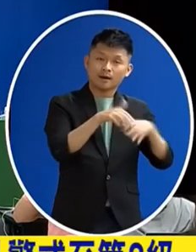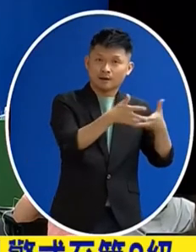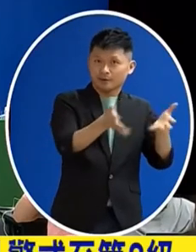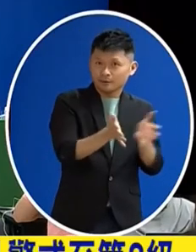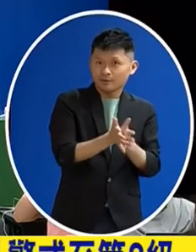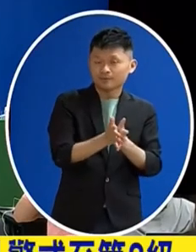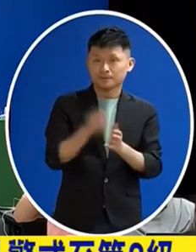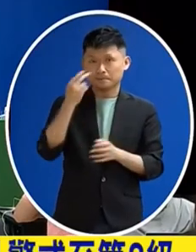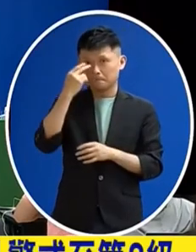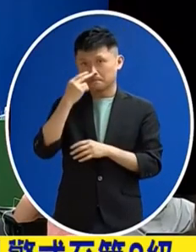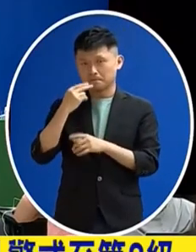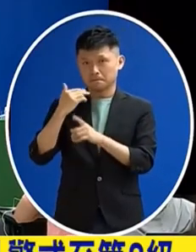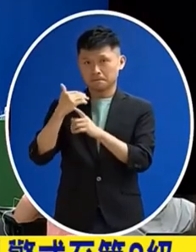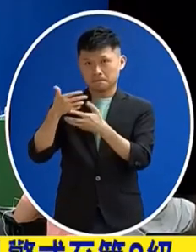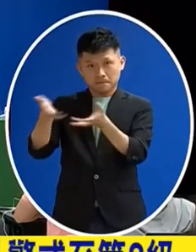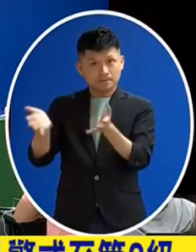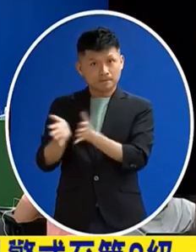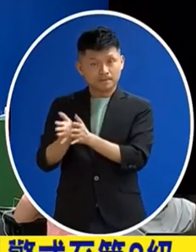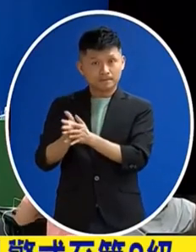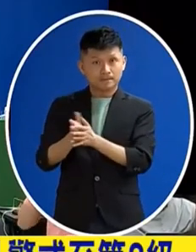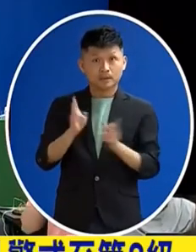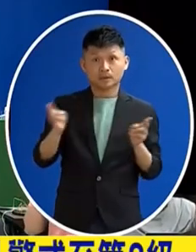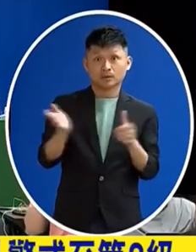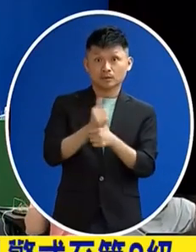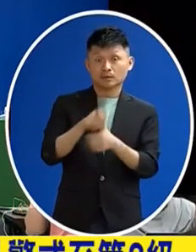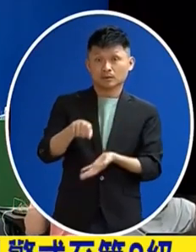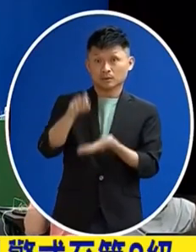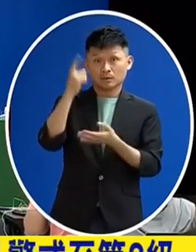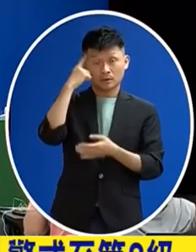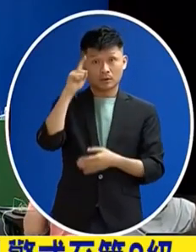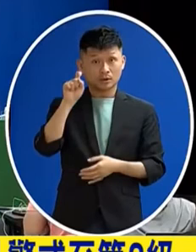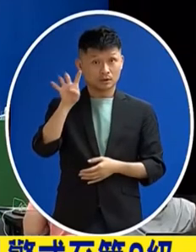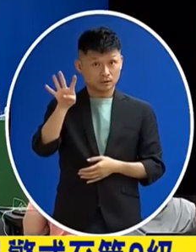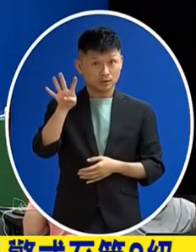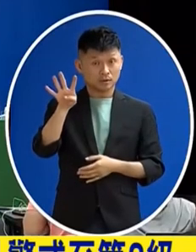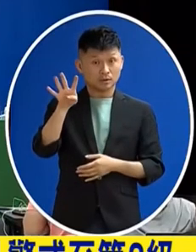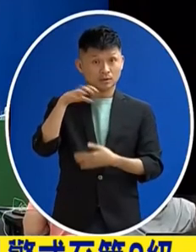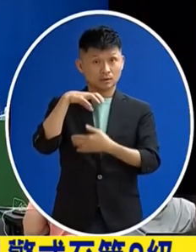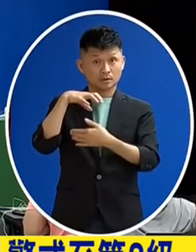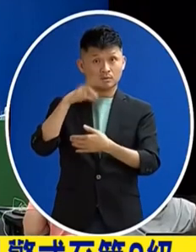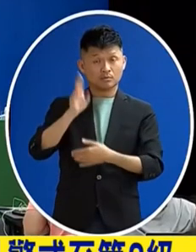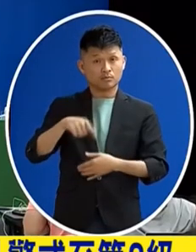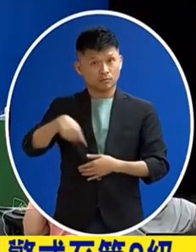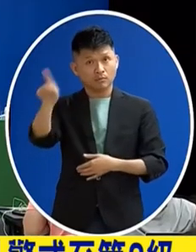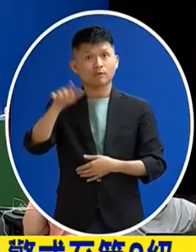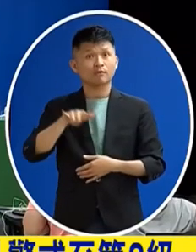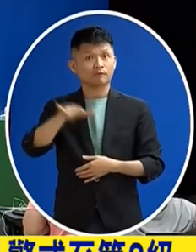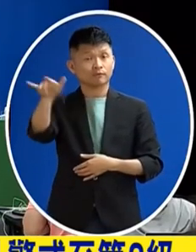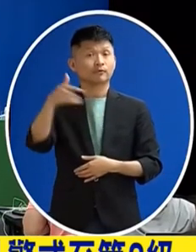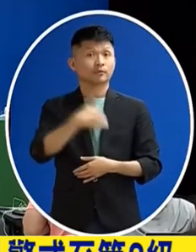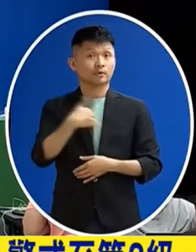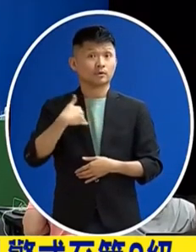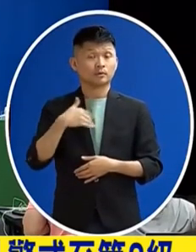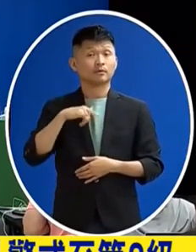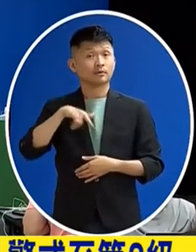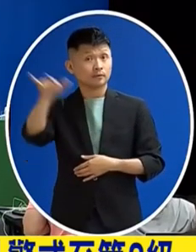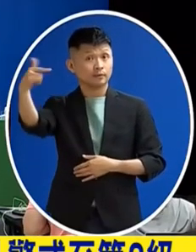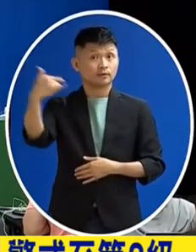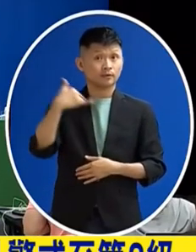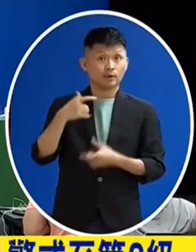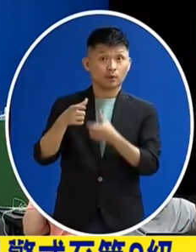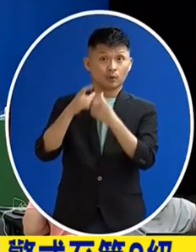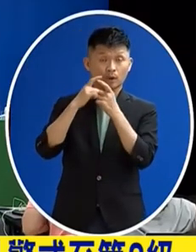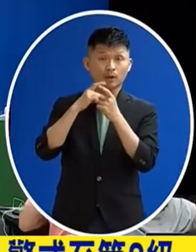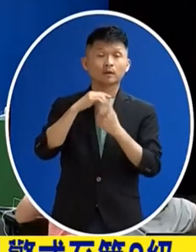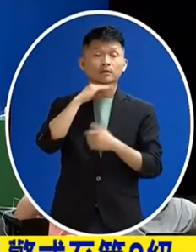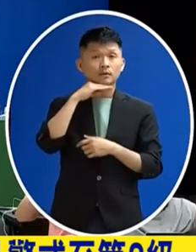是说风险组指挥中心是说在14天内仍可再度派飞，那相关的一些间隔，就是说他们飞回来之后大概要间隔